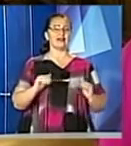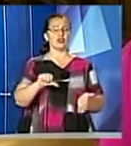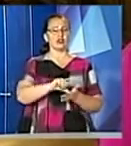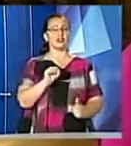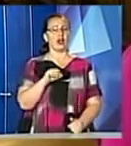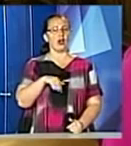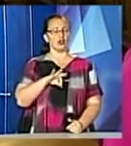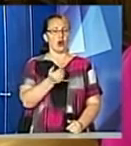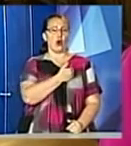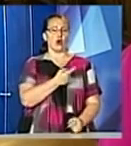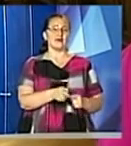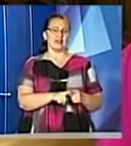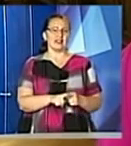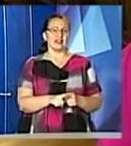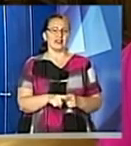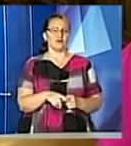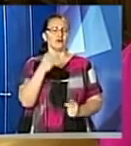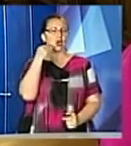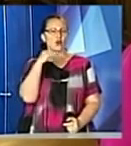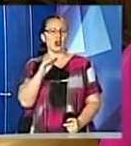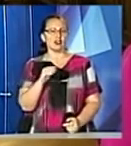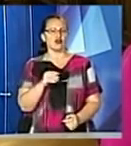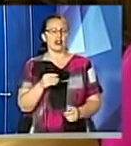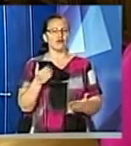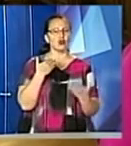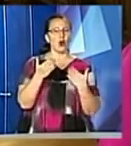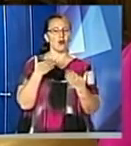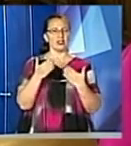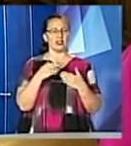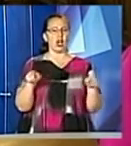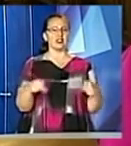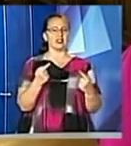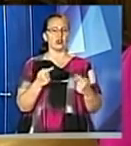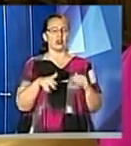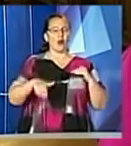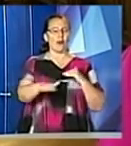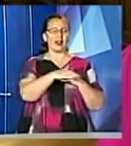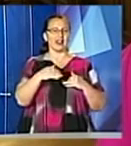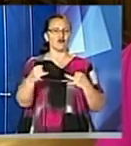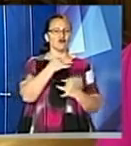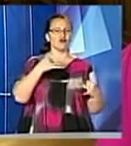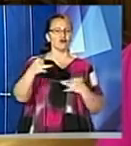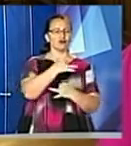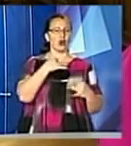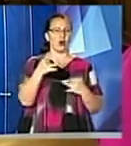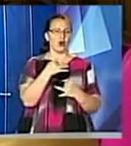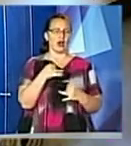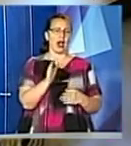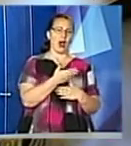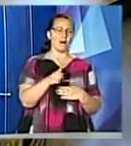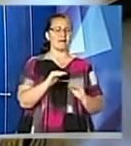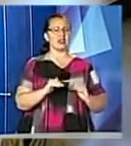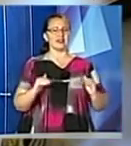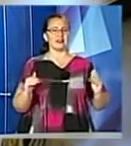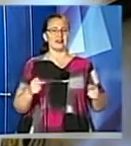Ключовим таким акцентом – це налагодження комунікації і створення такого майданчику для спілкування між місцевими дітьми та внутрішньопереміщеними дітьми. Це